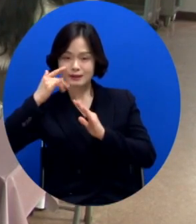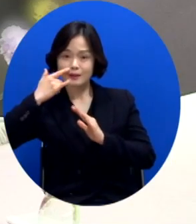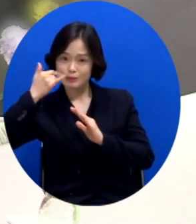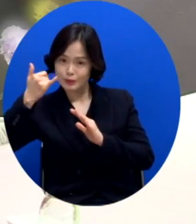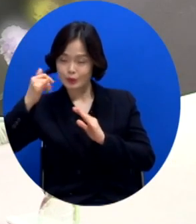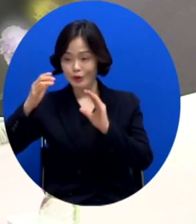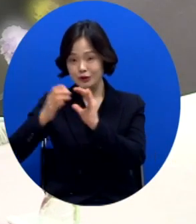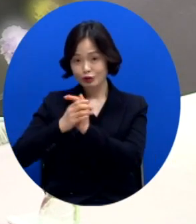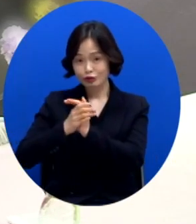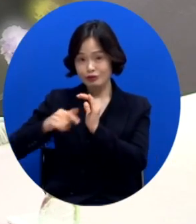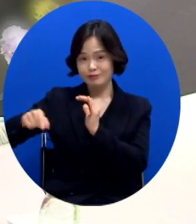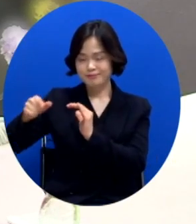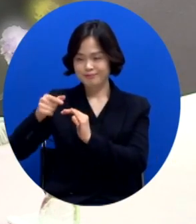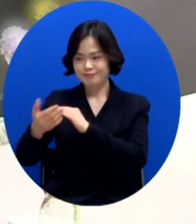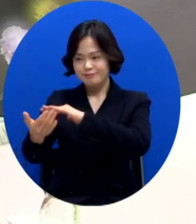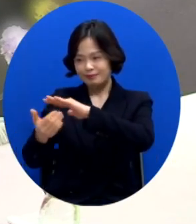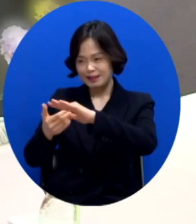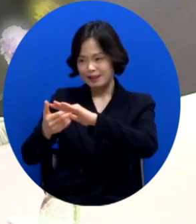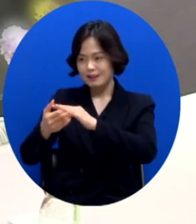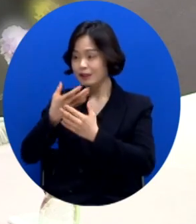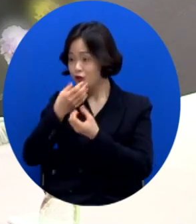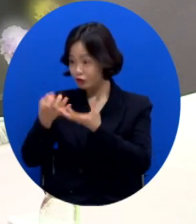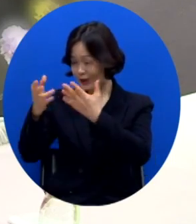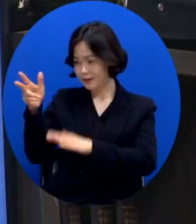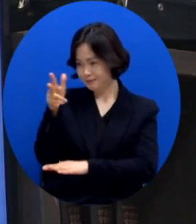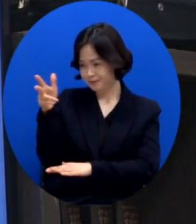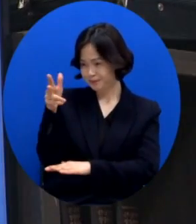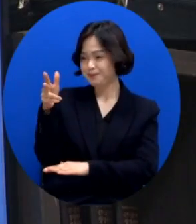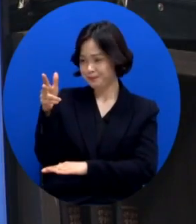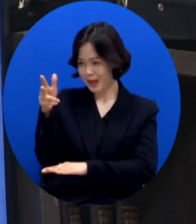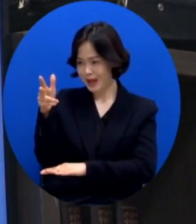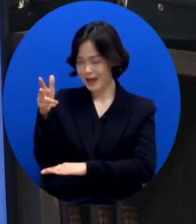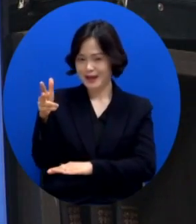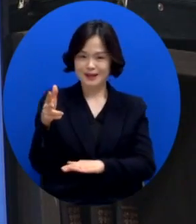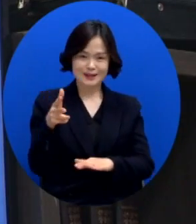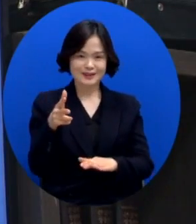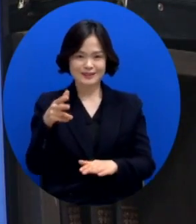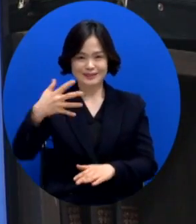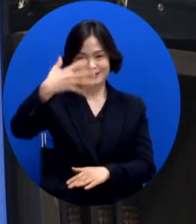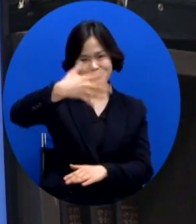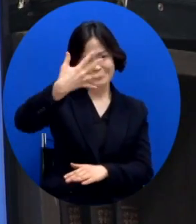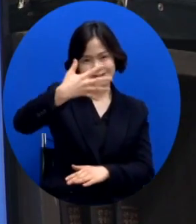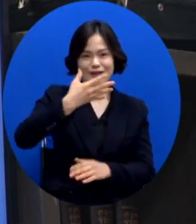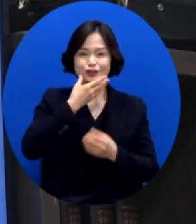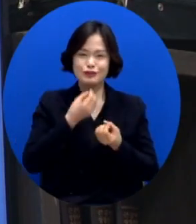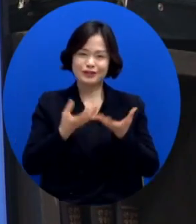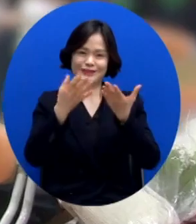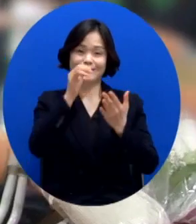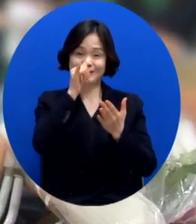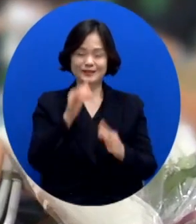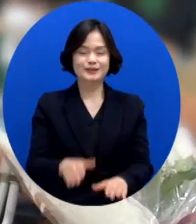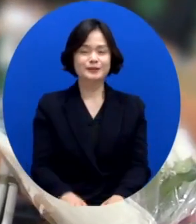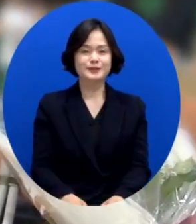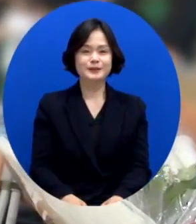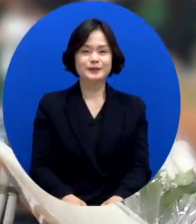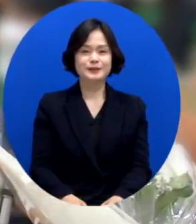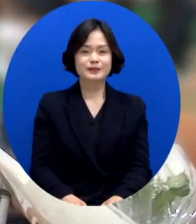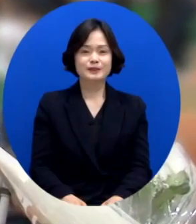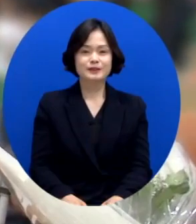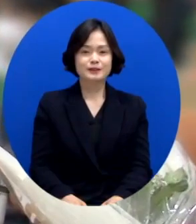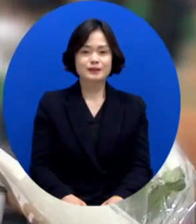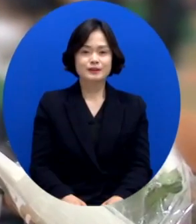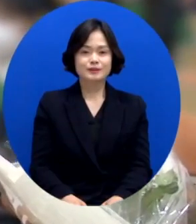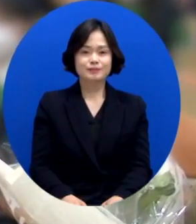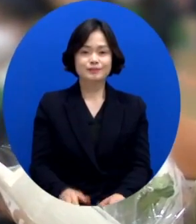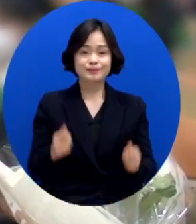온라인으로 참여했고 사전에 촬영한 축하 인사가 박수와 꽃다발을 대신했습니다. 드디어